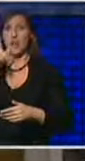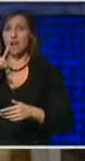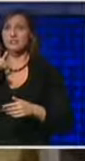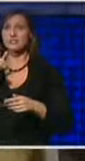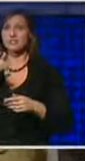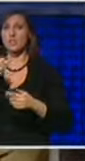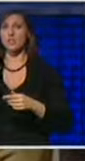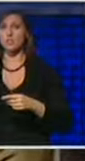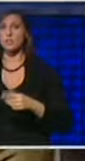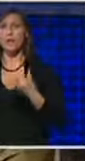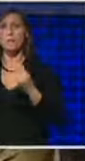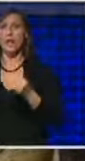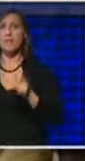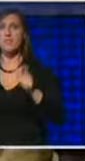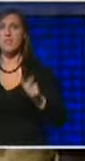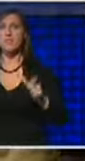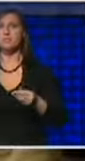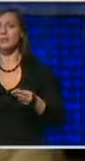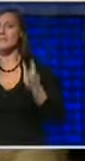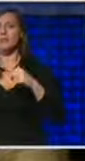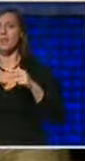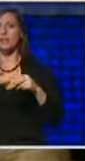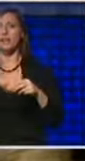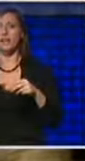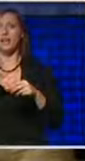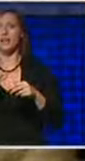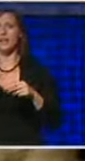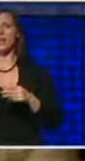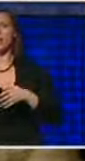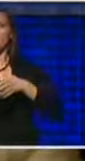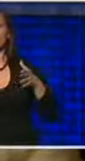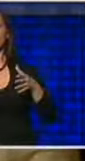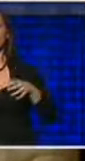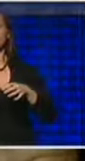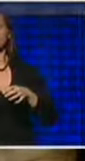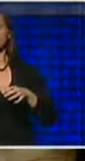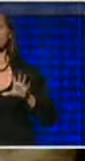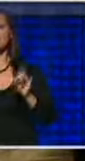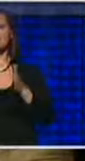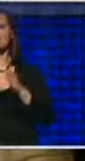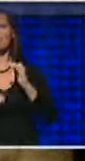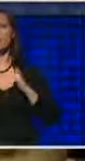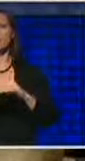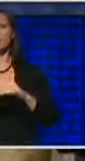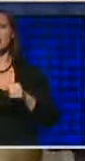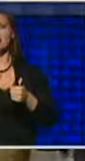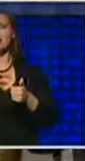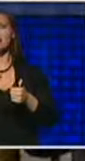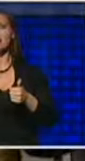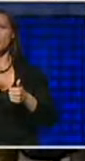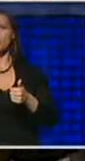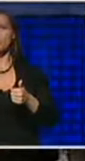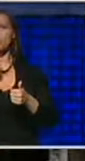Tudják-e már pontosan, hogy mennyi és mire számítanak ott azokon a helyeken? Ugye a nagyobb városok, a 10 000 fölötti városok közül Tiszavasváriban